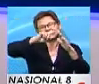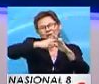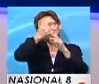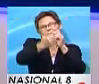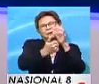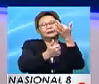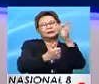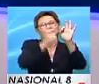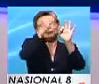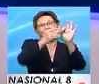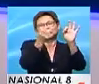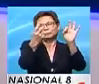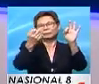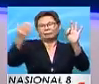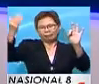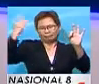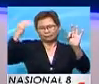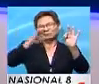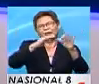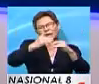19 disember